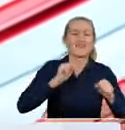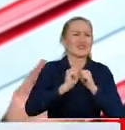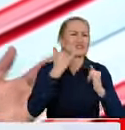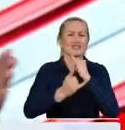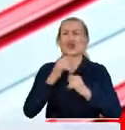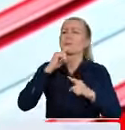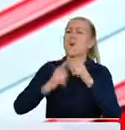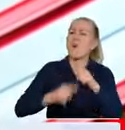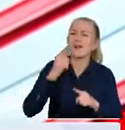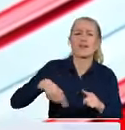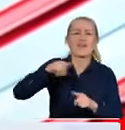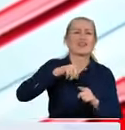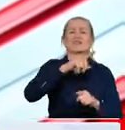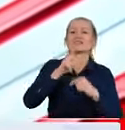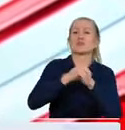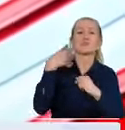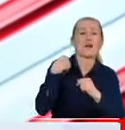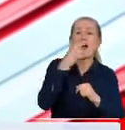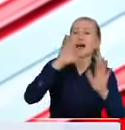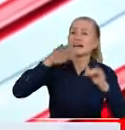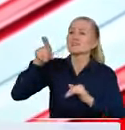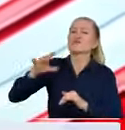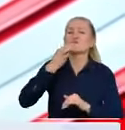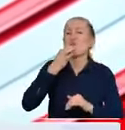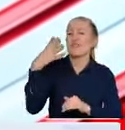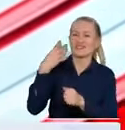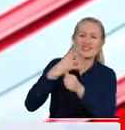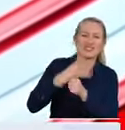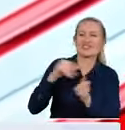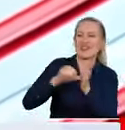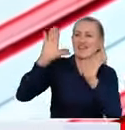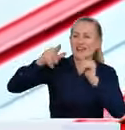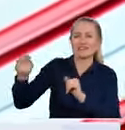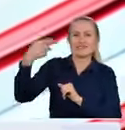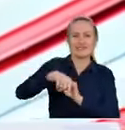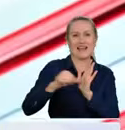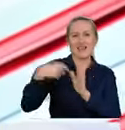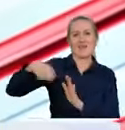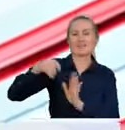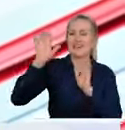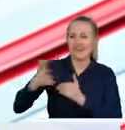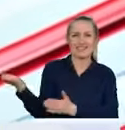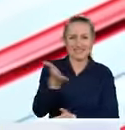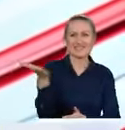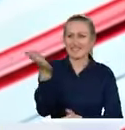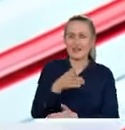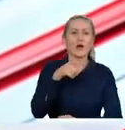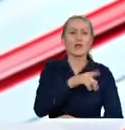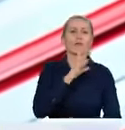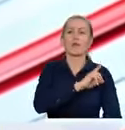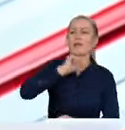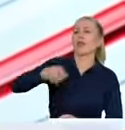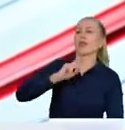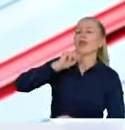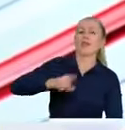tutaj 40-letnim kandydatom startować na ten ważny urząd, to nie ukrywajmy, to będą ich chłopcy na posyłki.